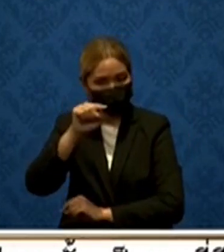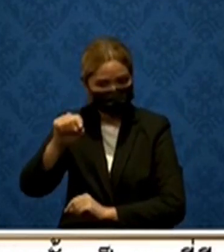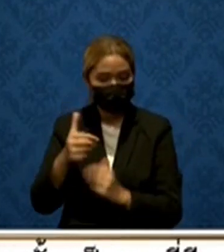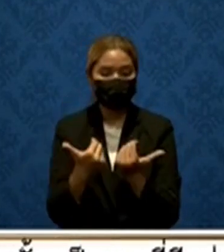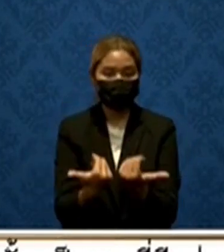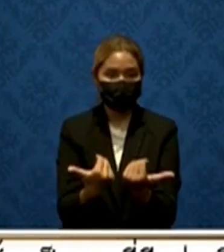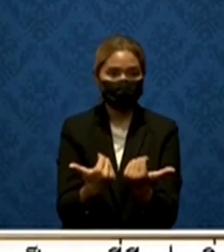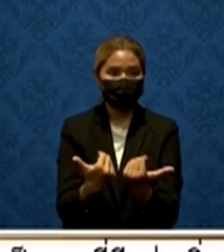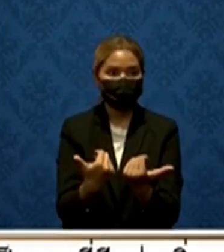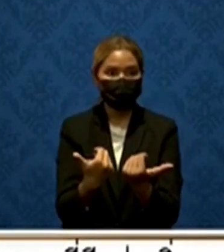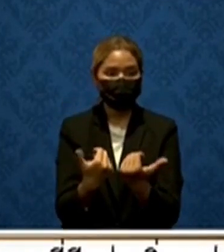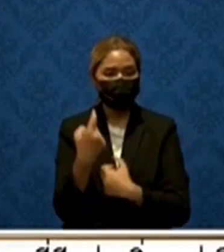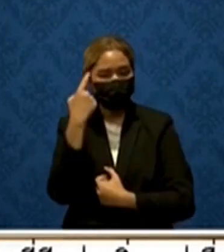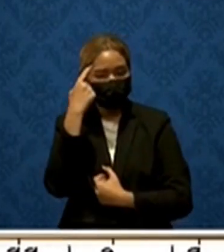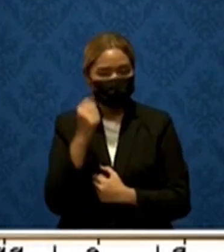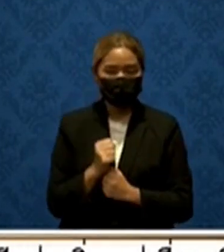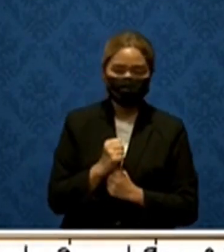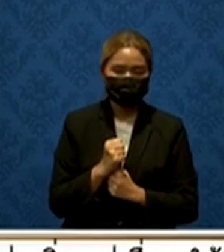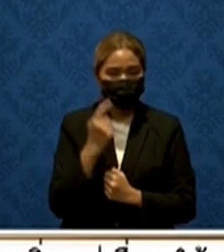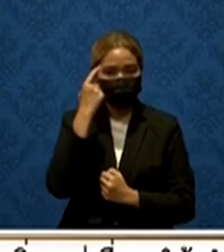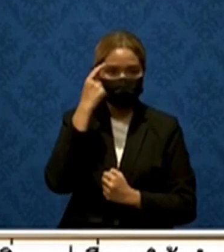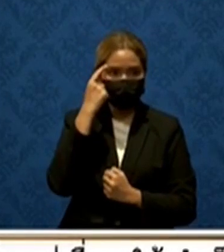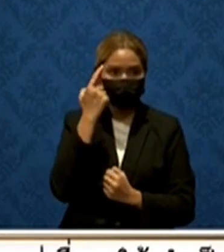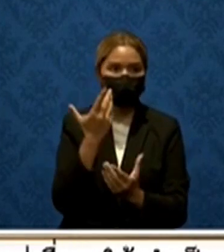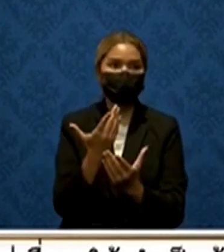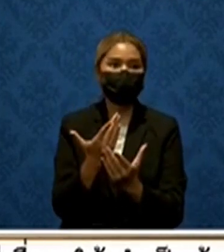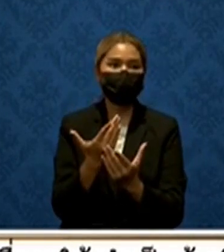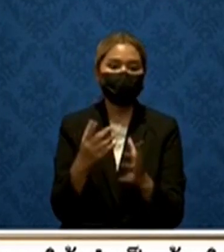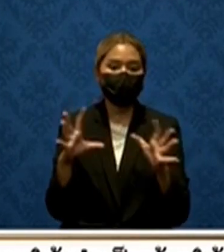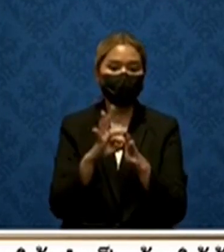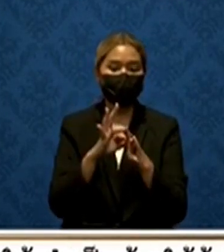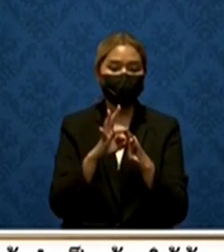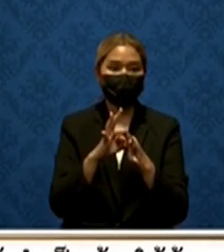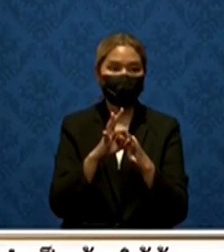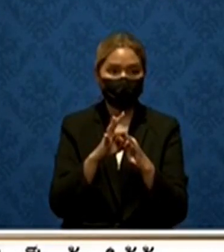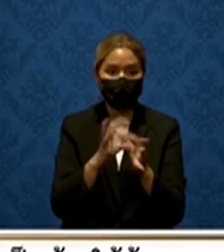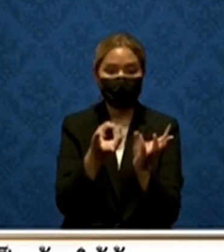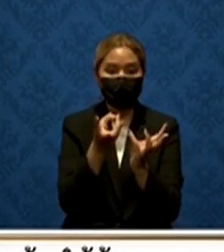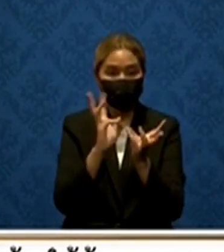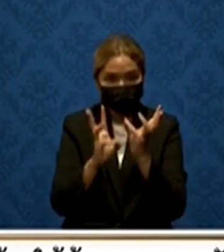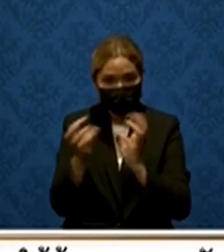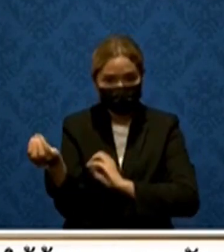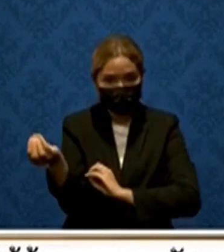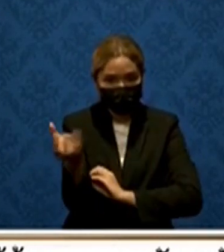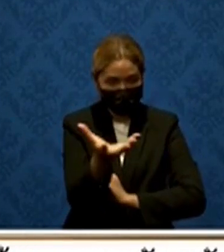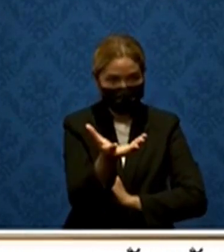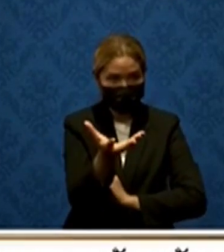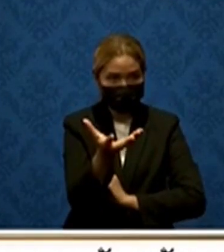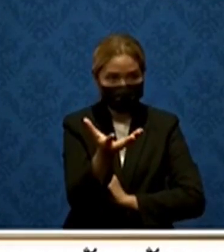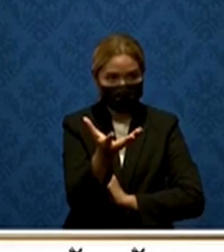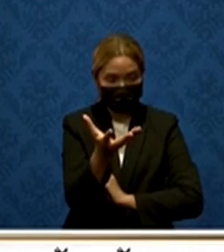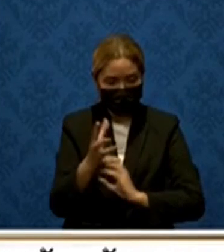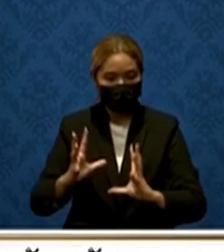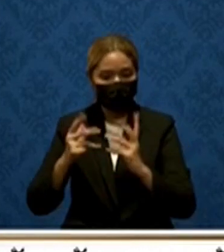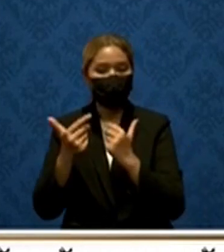ยยยยหรอแต่เรื่องราคาที่อย่าให้กลเป็นการค้ากำไร